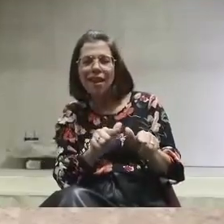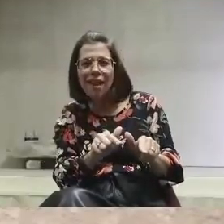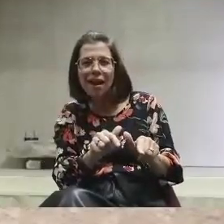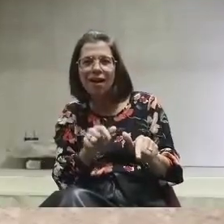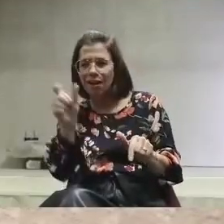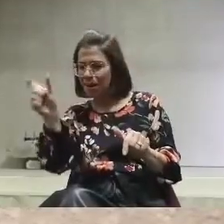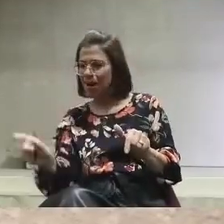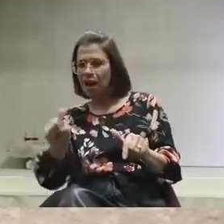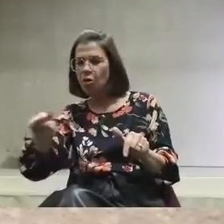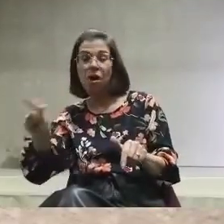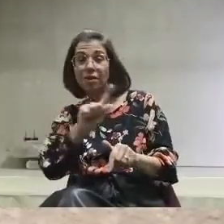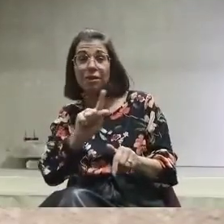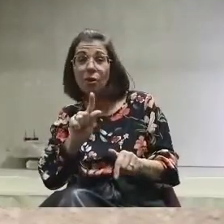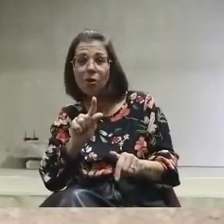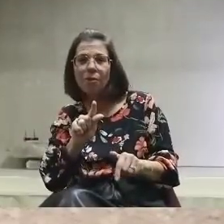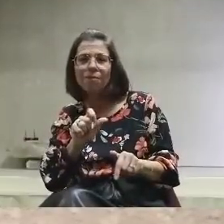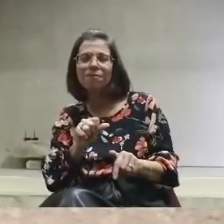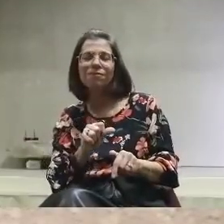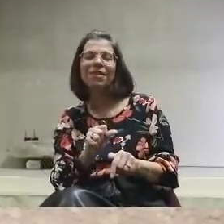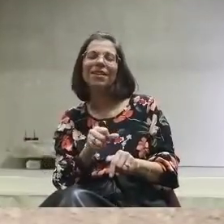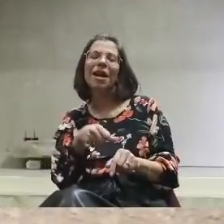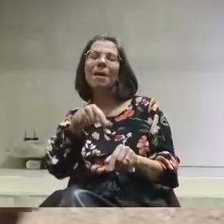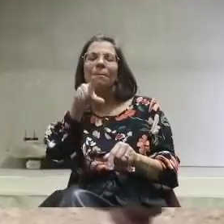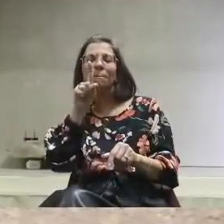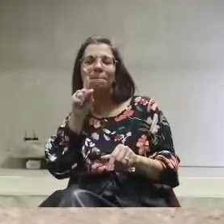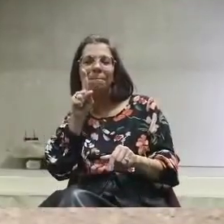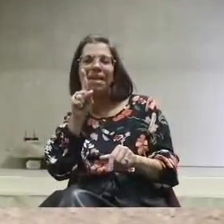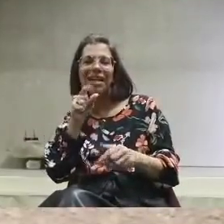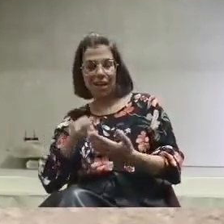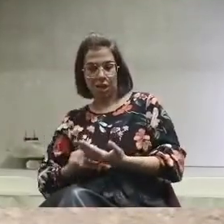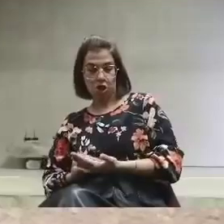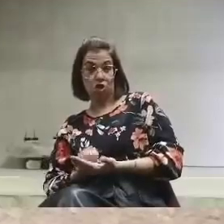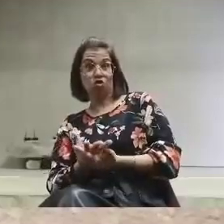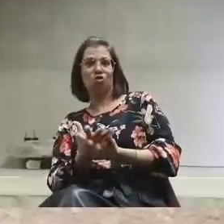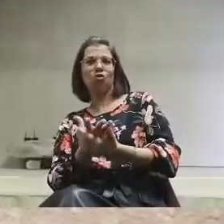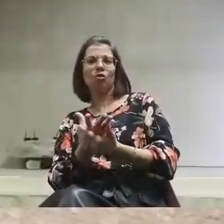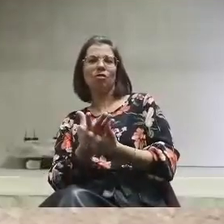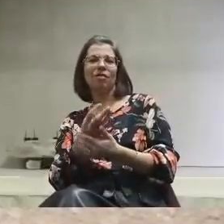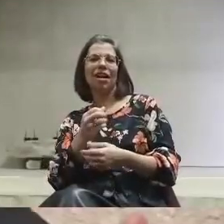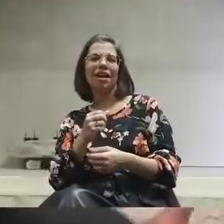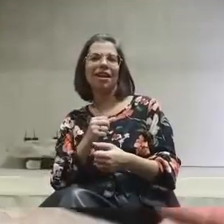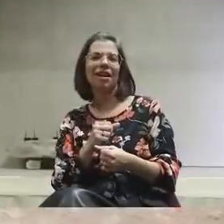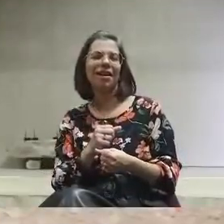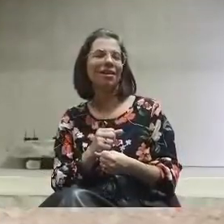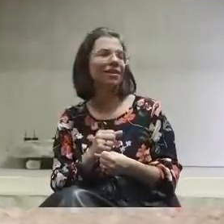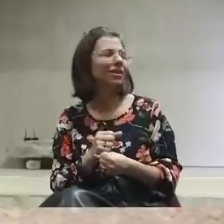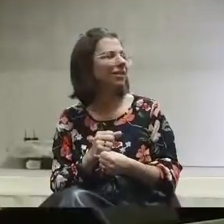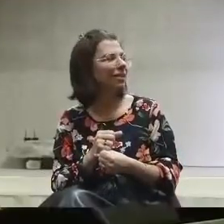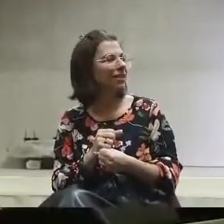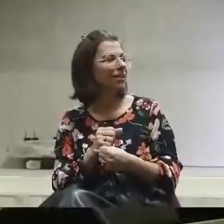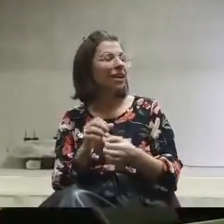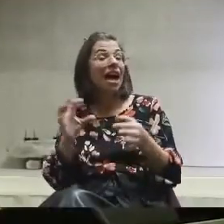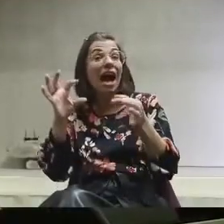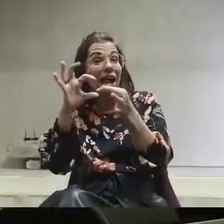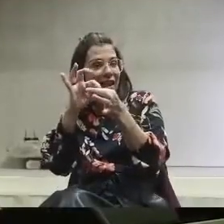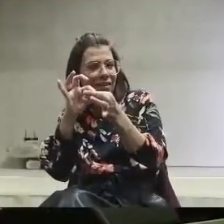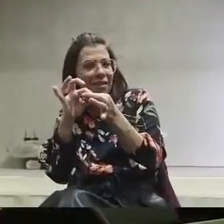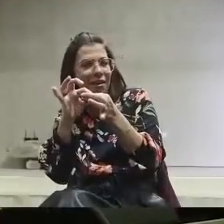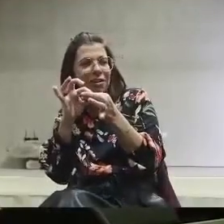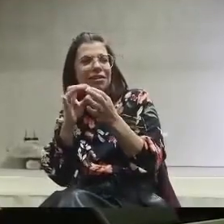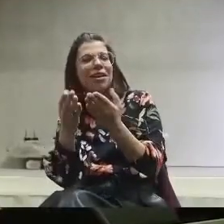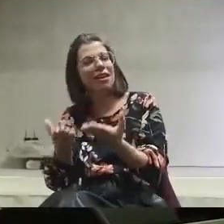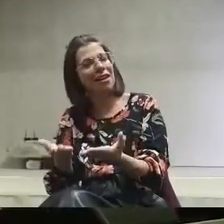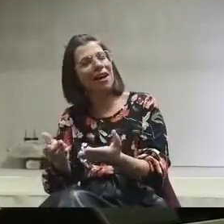terrifiant. Dieu est juge. Mais maintenant, par la croix du calvaire, nous sommes réconciliés avec Dieu et